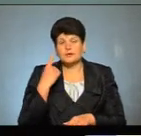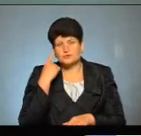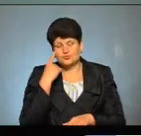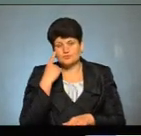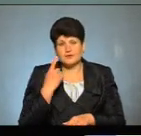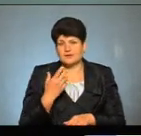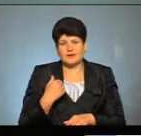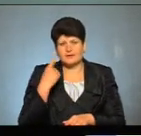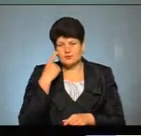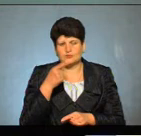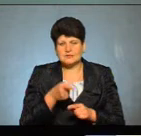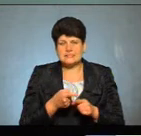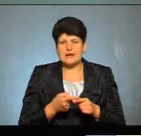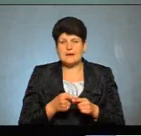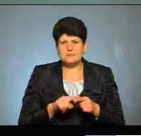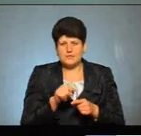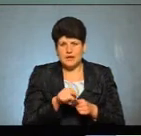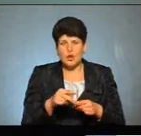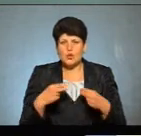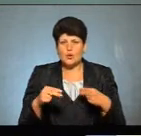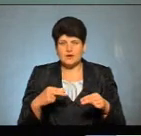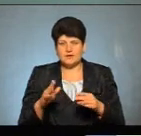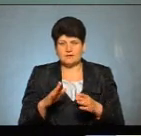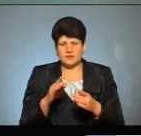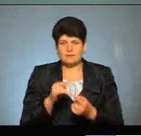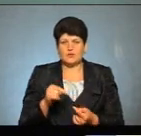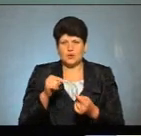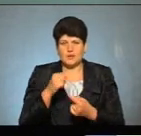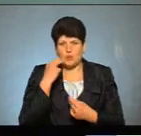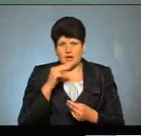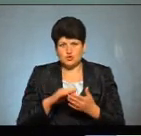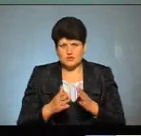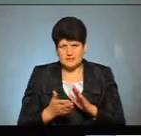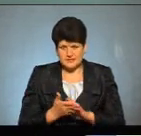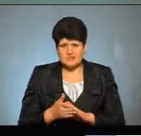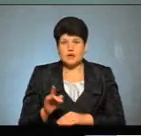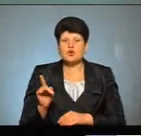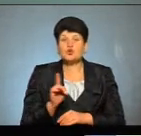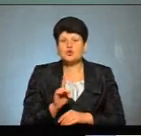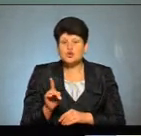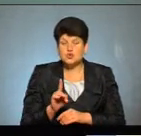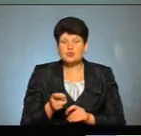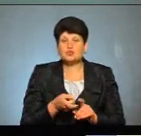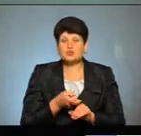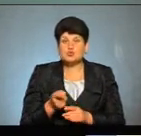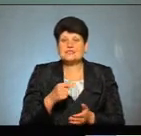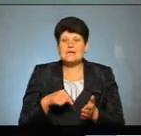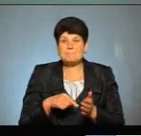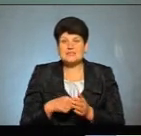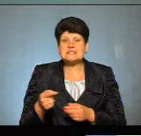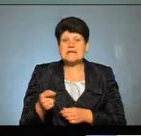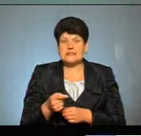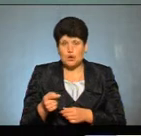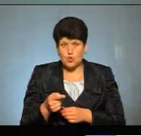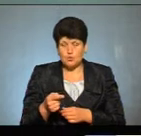така торгівля буде сприяти покращенню ситуації. Що стосується міста Тернополя,